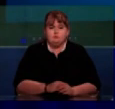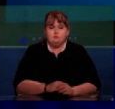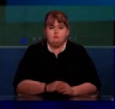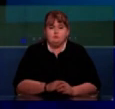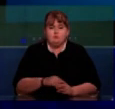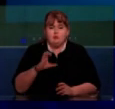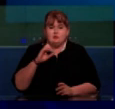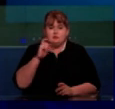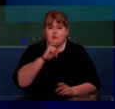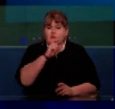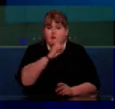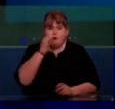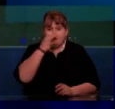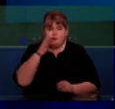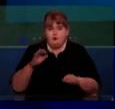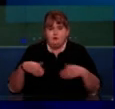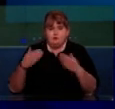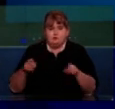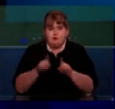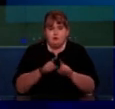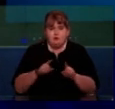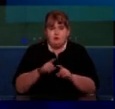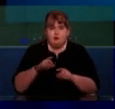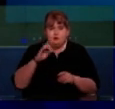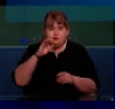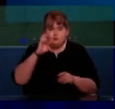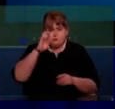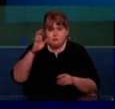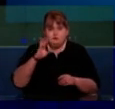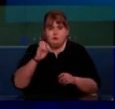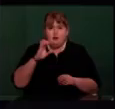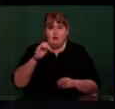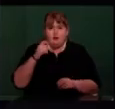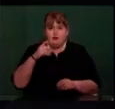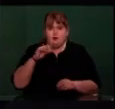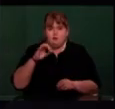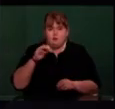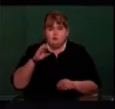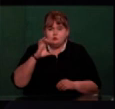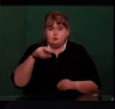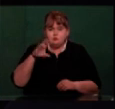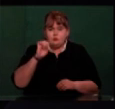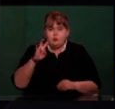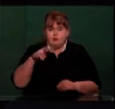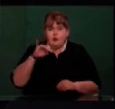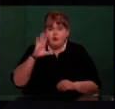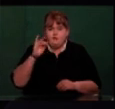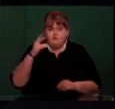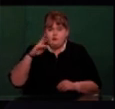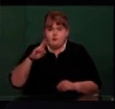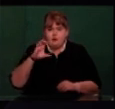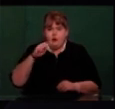К Северной Африке относятся такие государства, как Египет, Судан, Ливия,